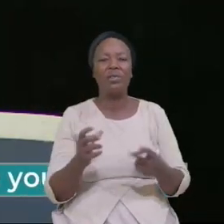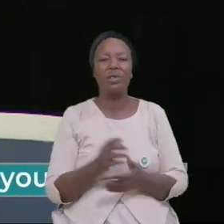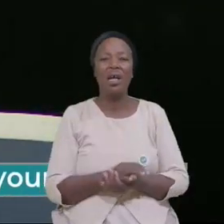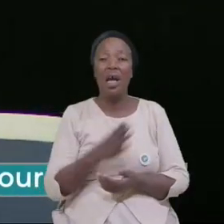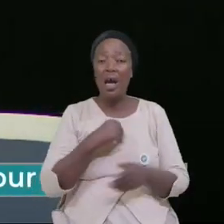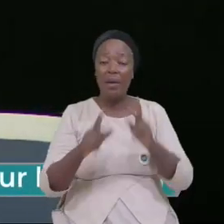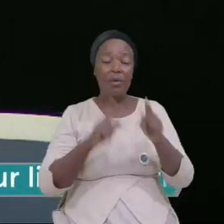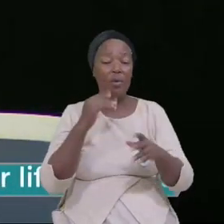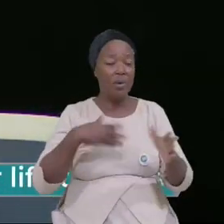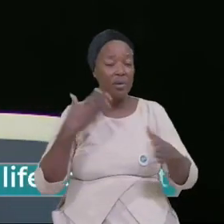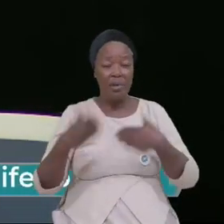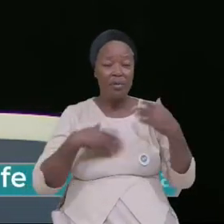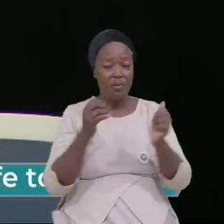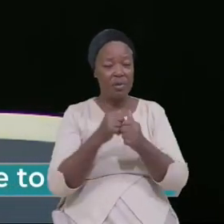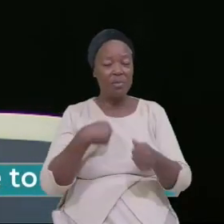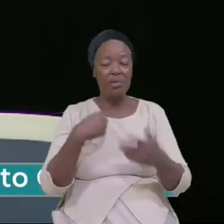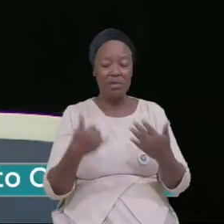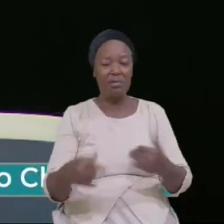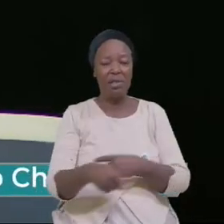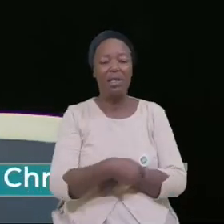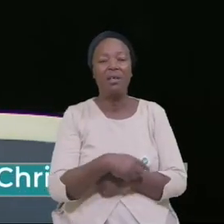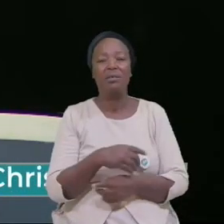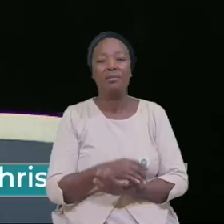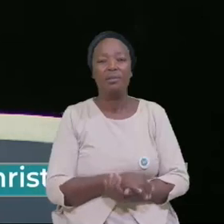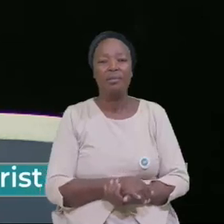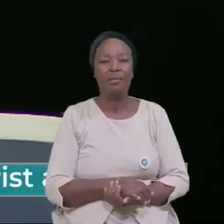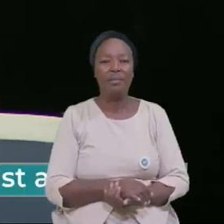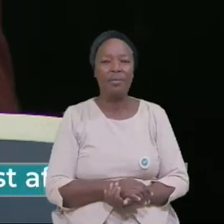Là, on se réjouit avec moi aujourd'hui.